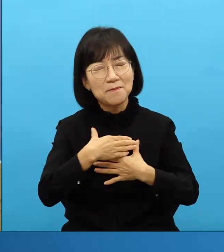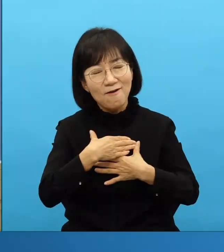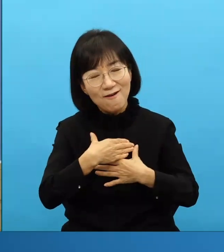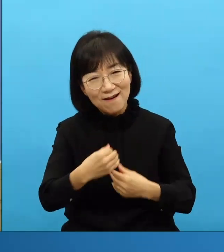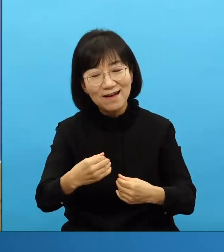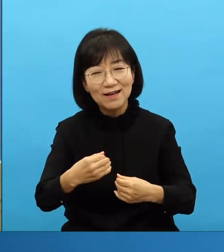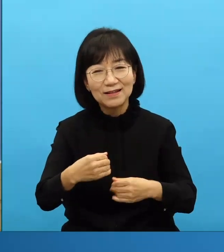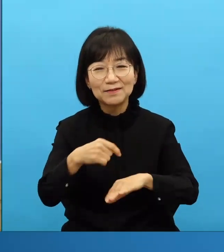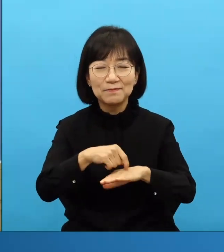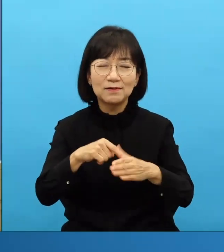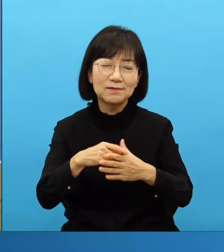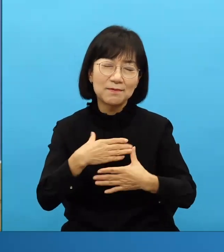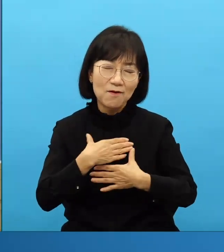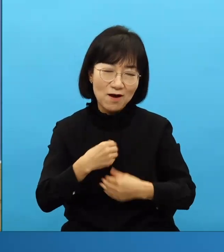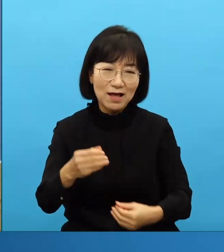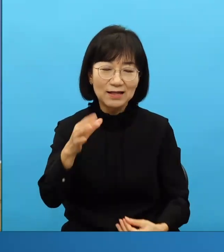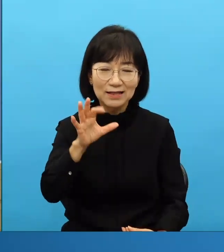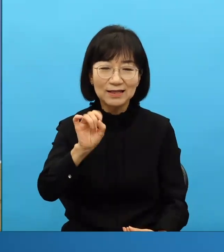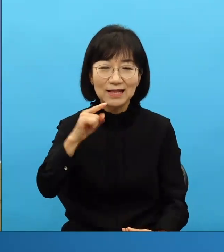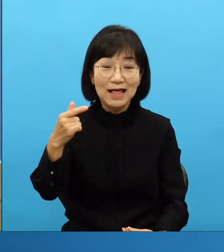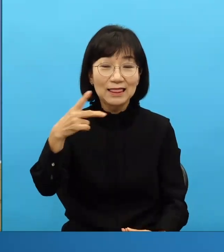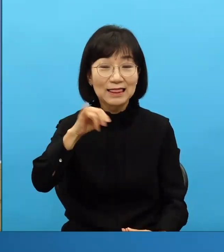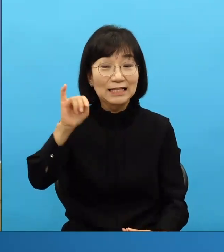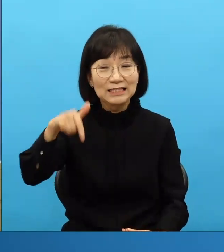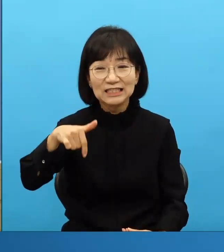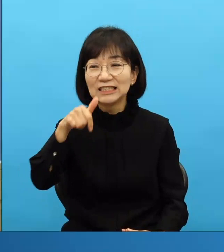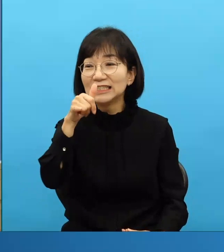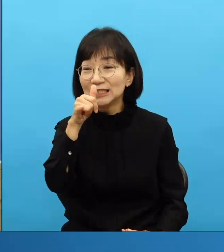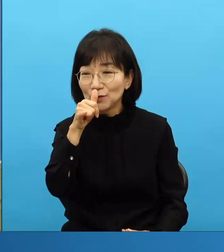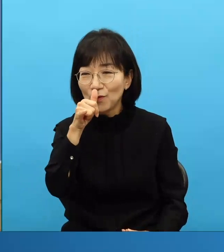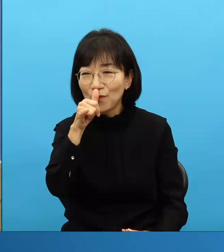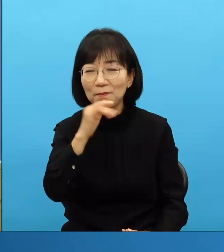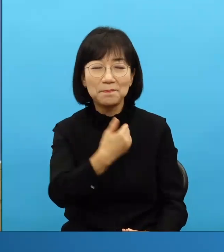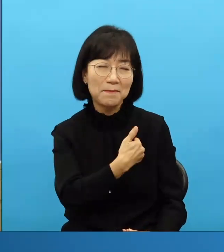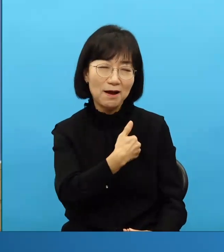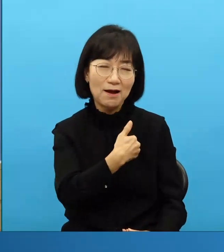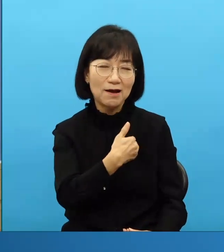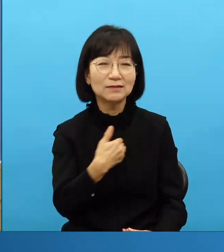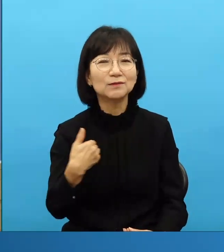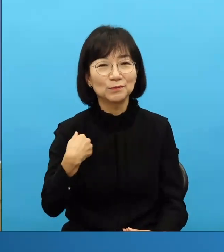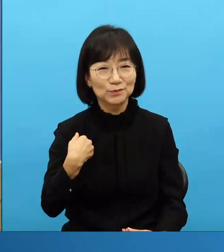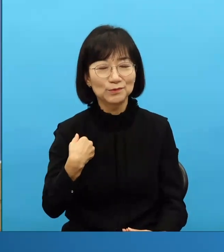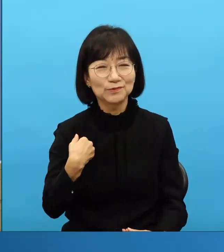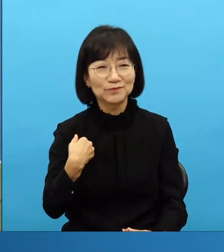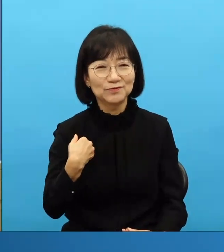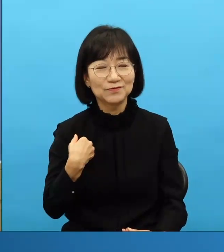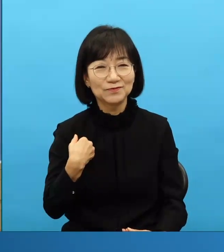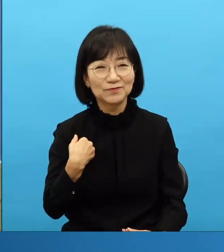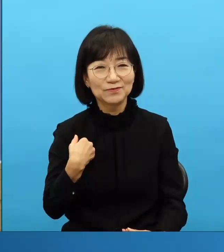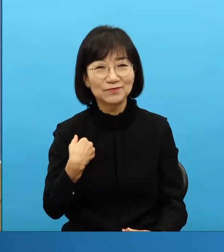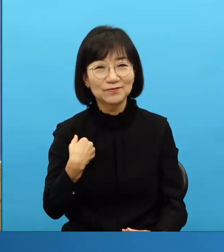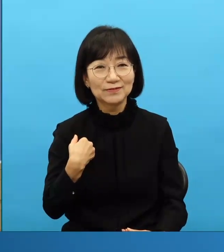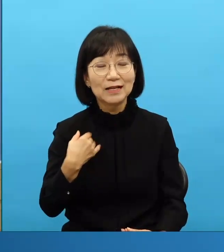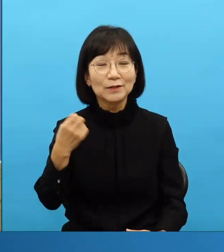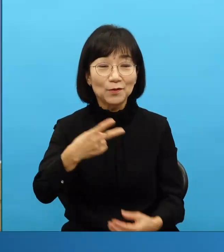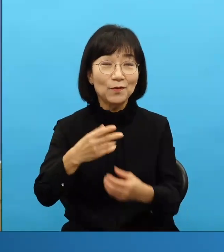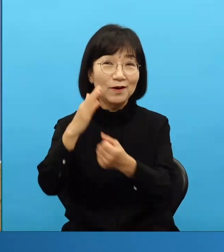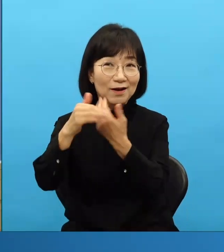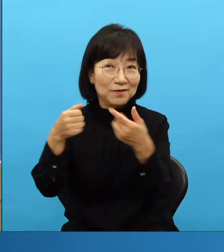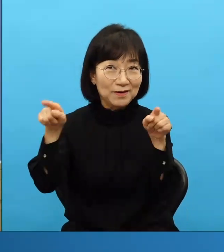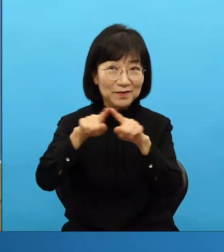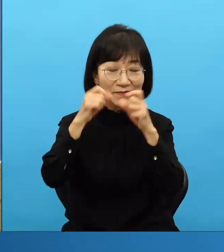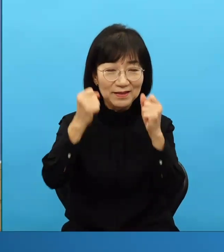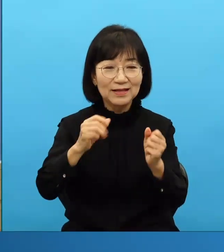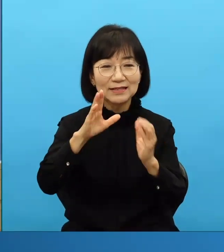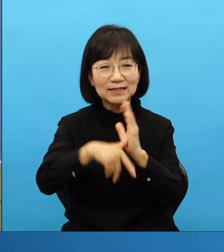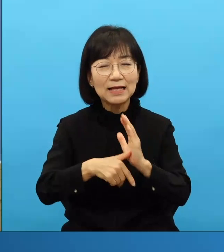inside of that circle, you human beings can 참 be truly 만족이 happy. 있는 거예요. That's when you have true 그 안에 contentment. 있을 때 인간에게 참 행복이 있는 거예요. And that's